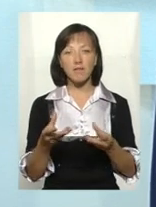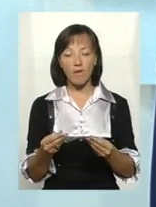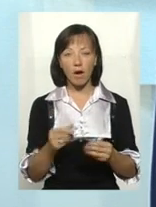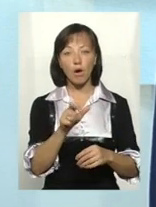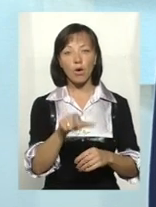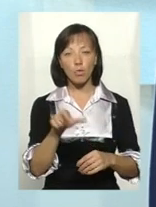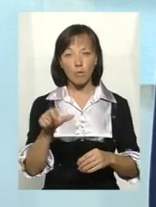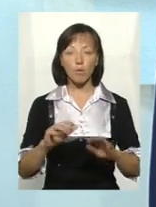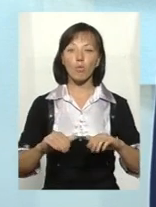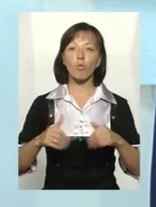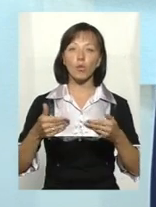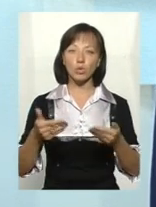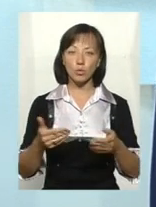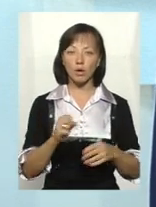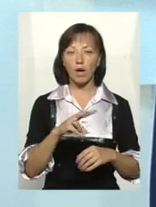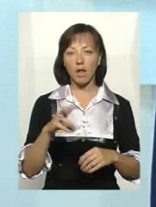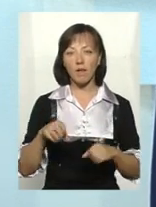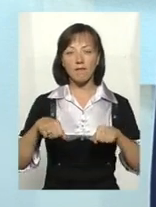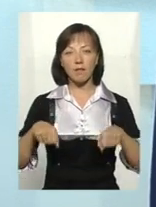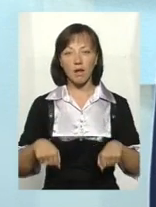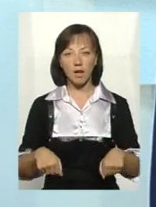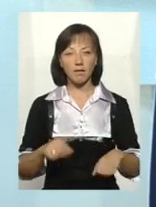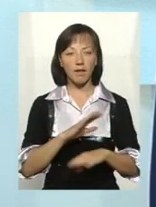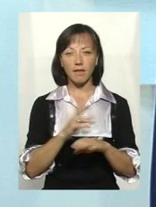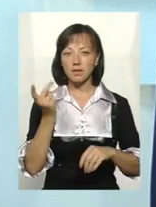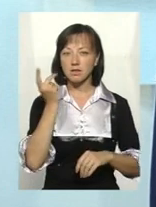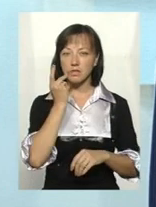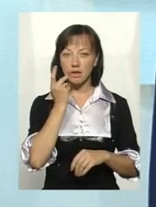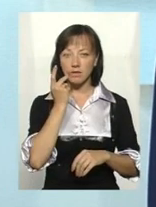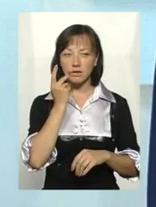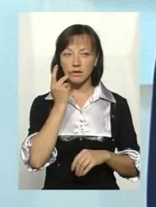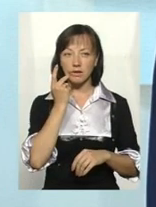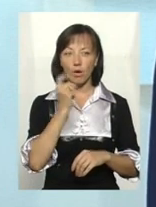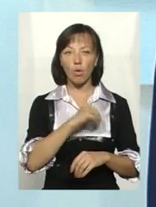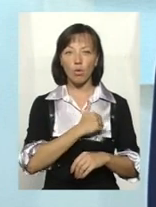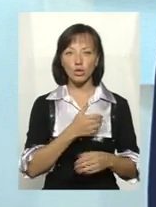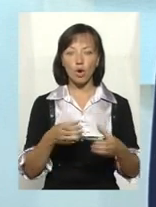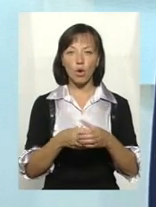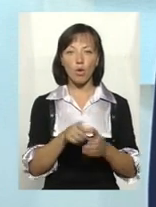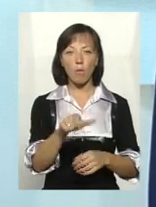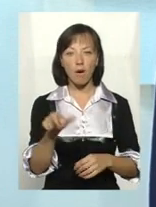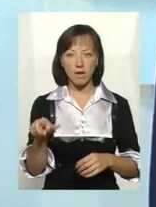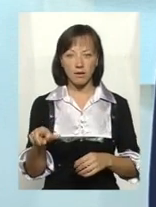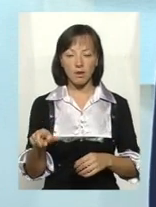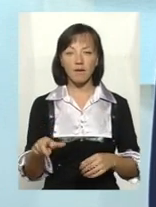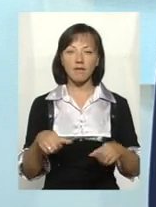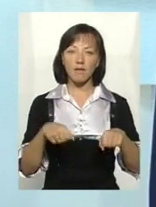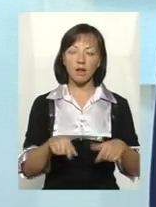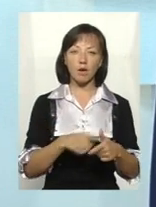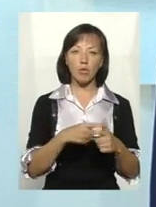громада, пропонує, але влада не завжди, що вирішує та, як хоче громада. Тобто влада або продовжує